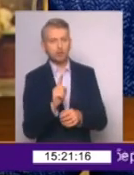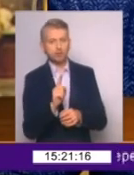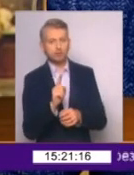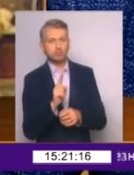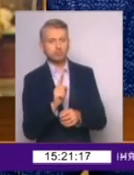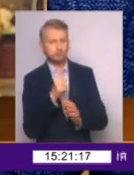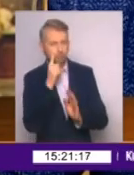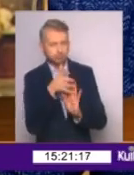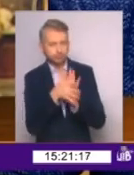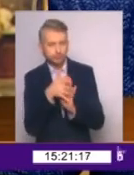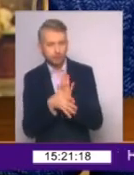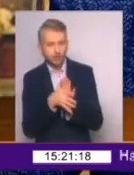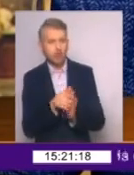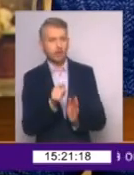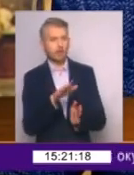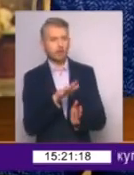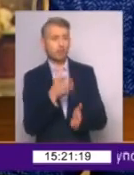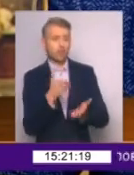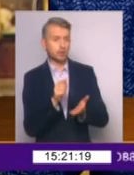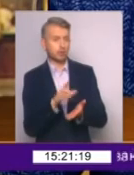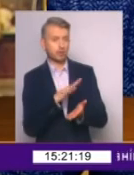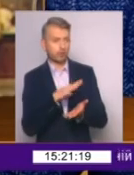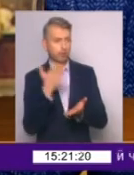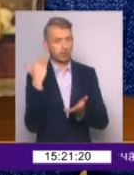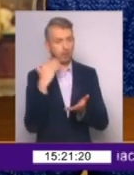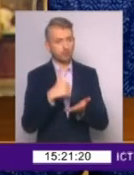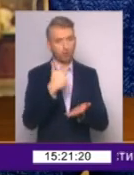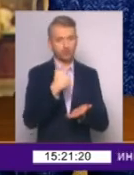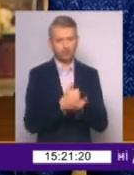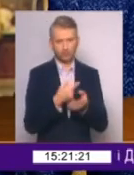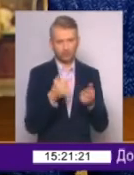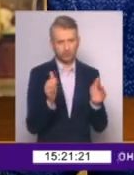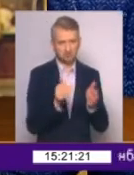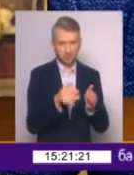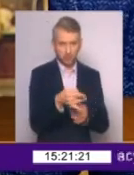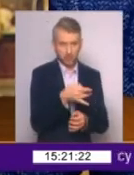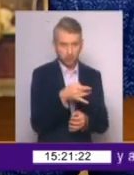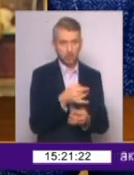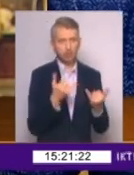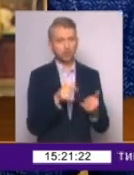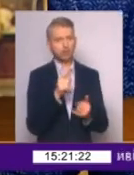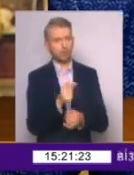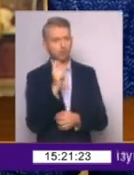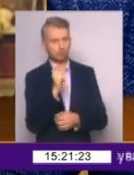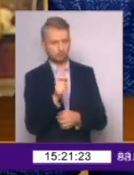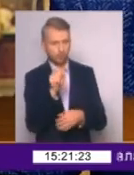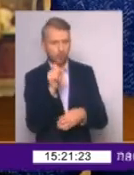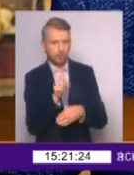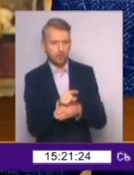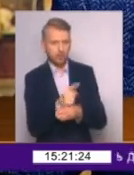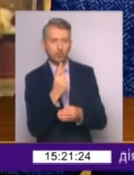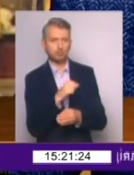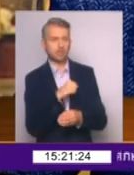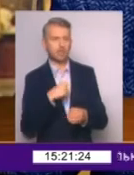можливо, він був очільником не такого великого району до цього, але сьогодні йому довірили один із самих